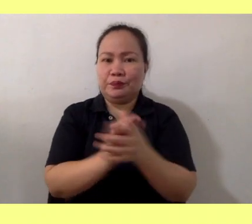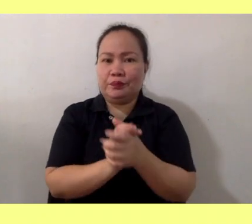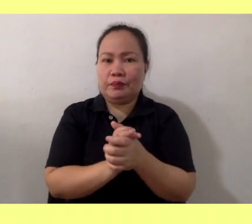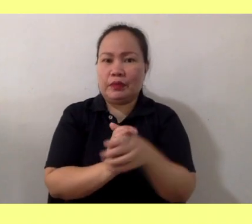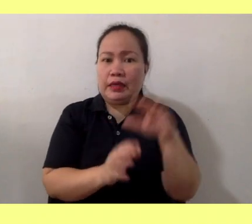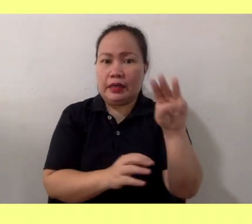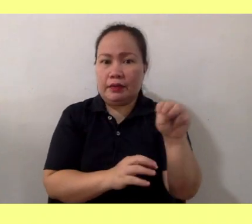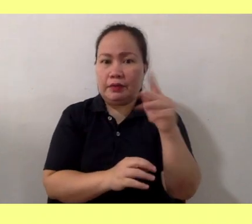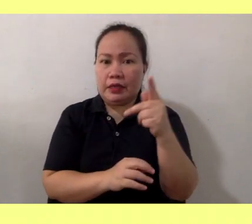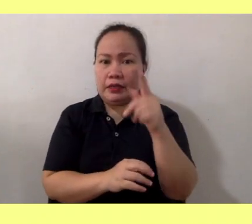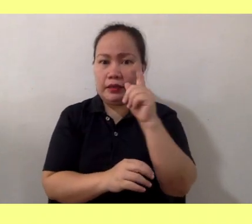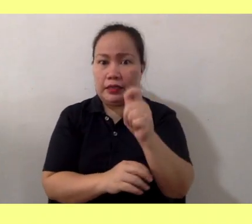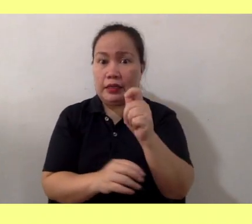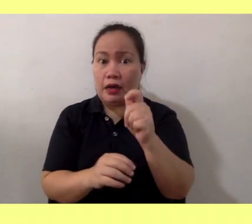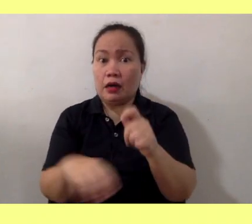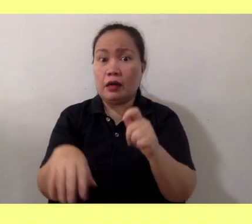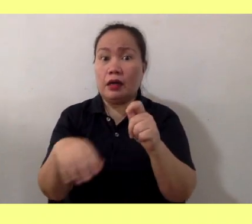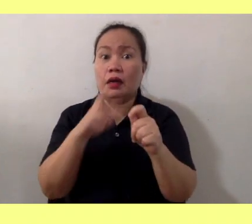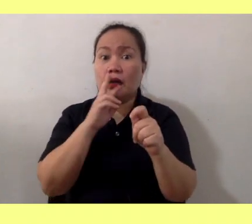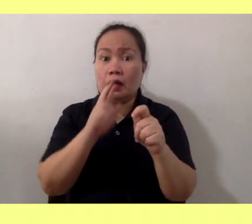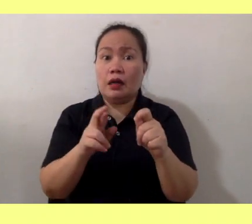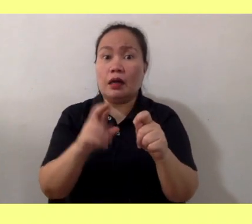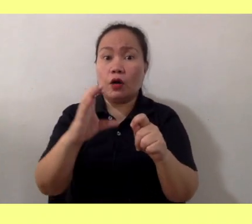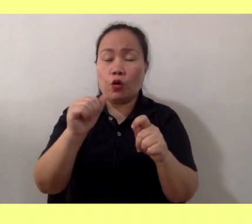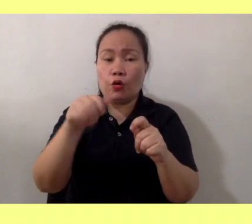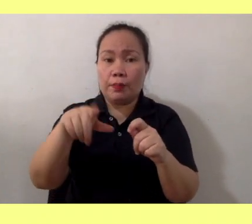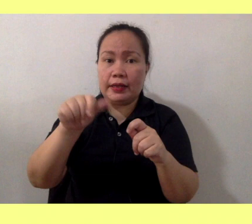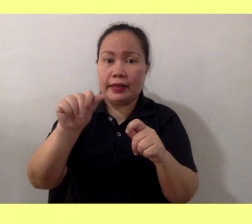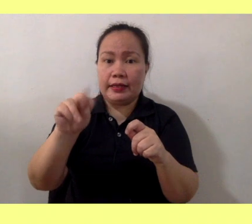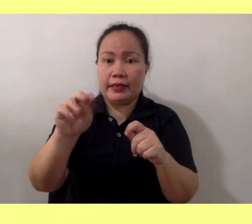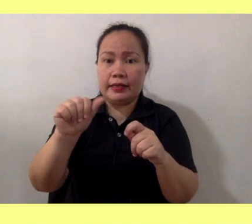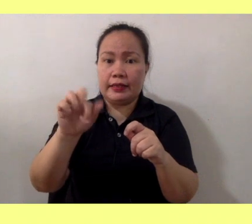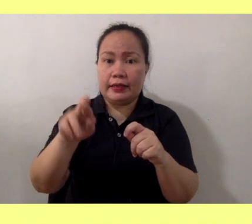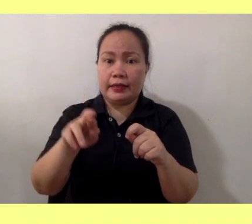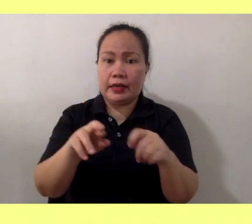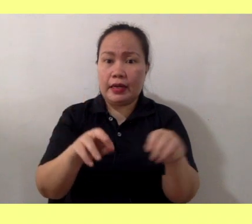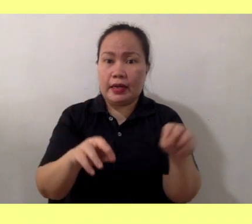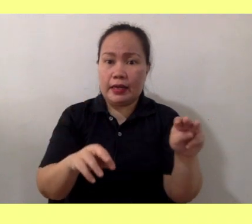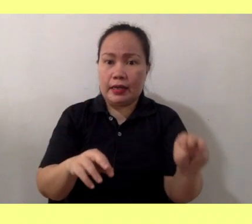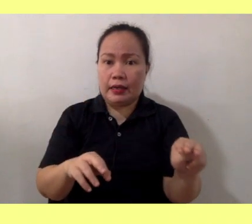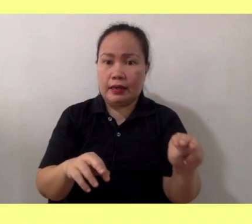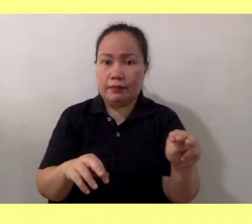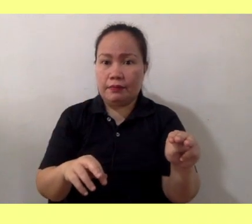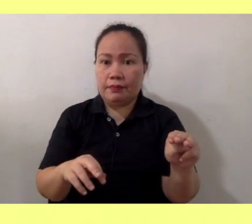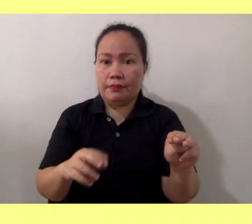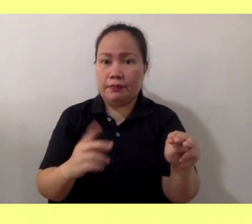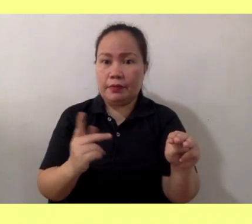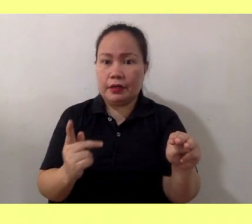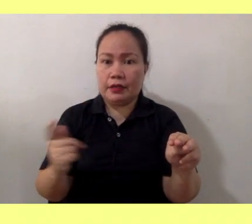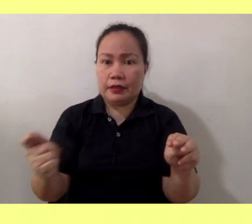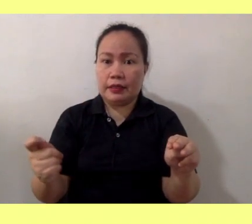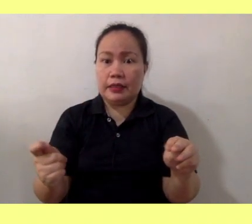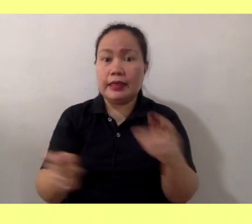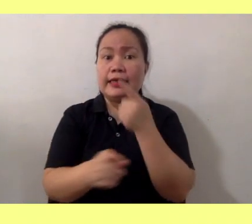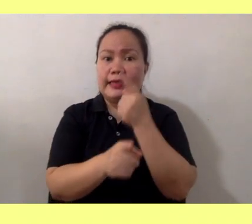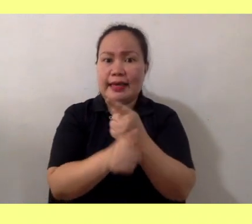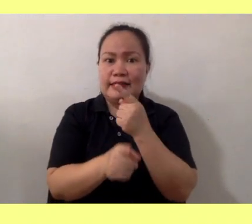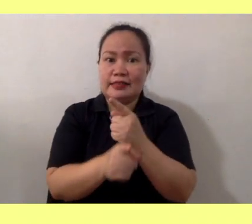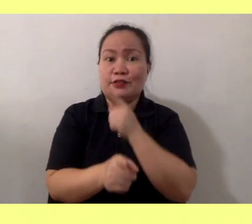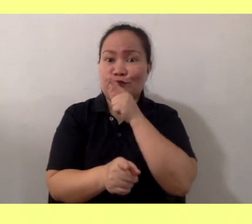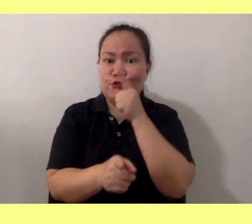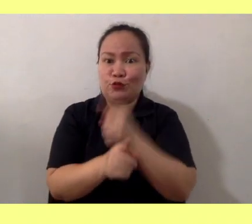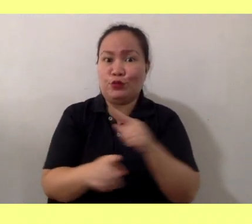true. M, K, and T. So, M, K, and T are coplanar. So, M, K, and T are